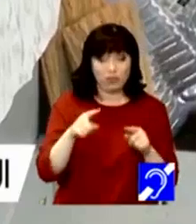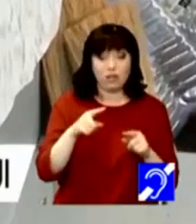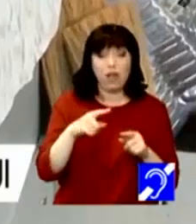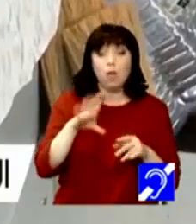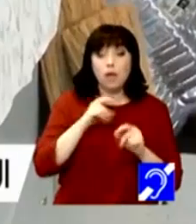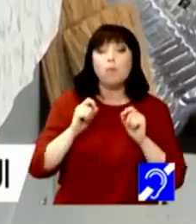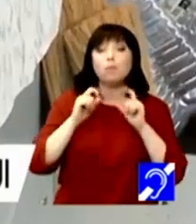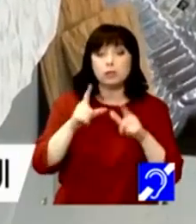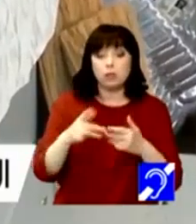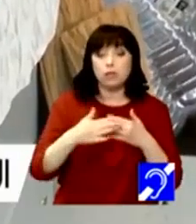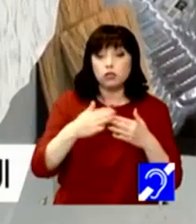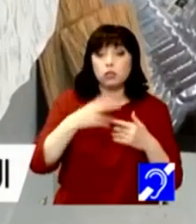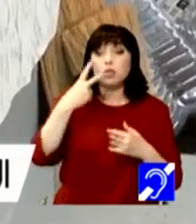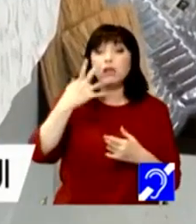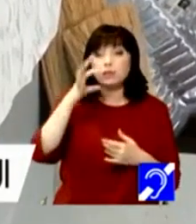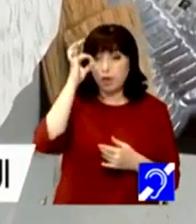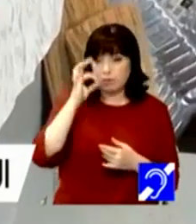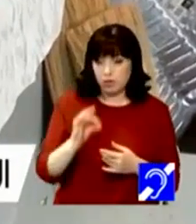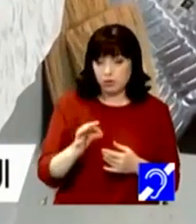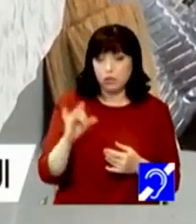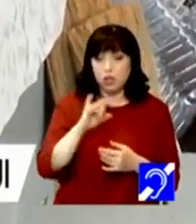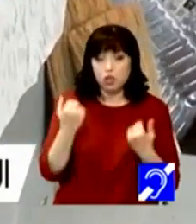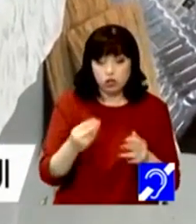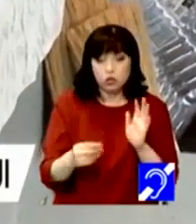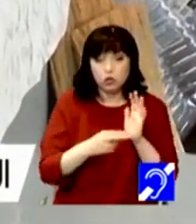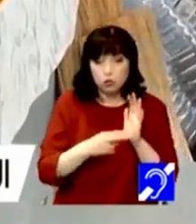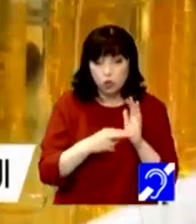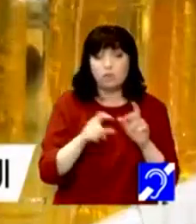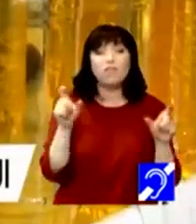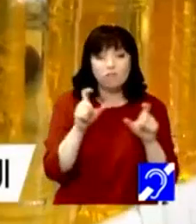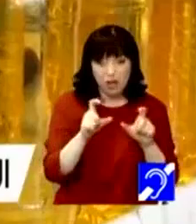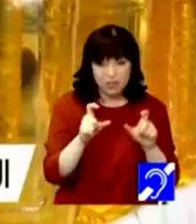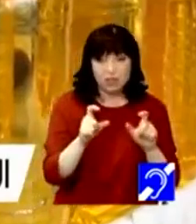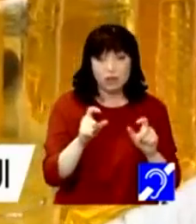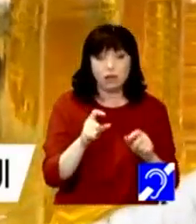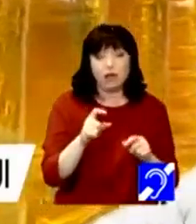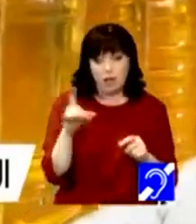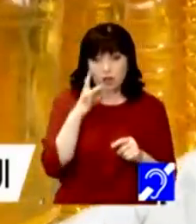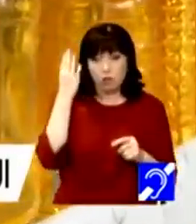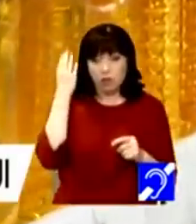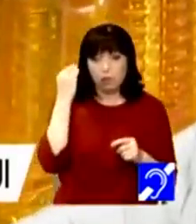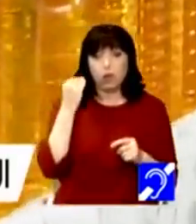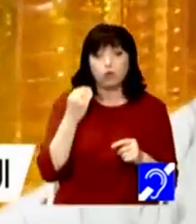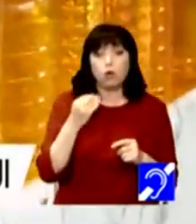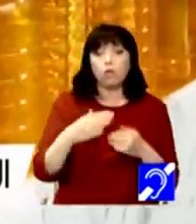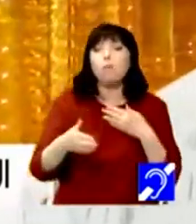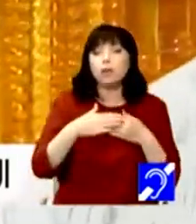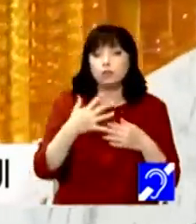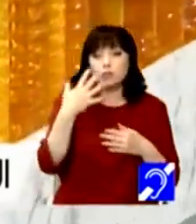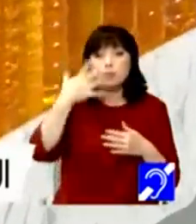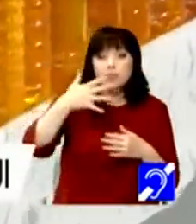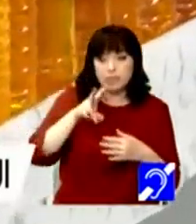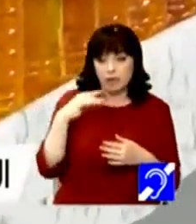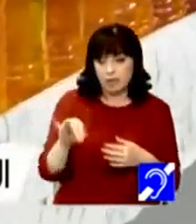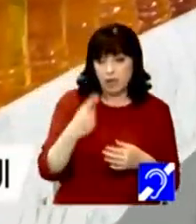s-a scumpit cu circa 25% și a ajuns să coste în rețelele mari de magazine din Republica Moldova aproape